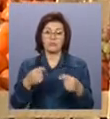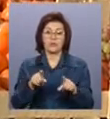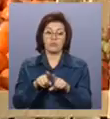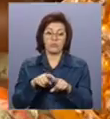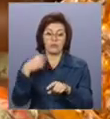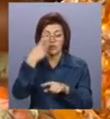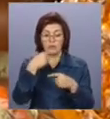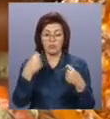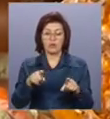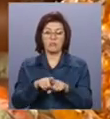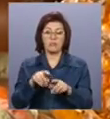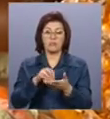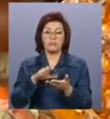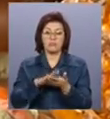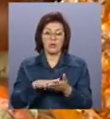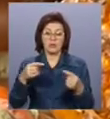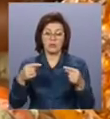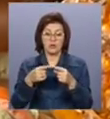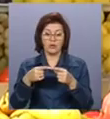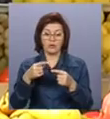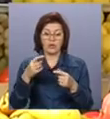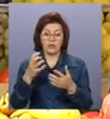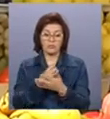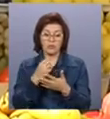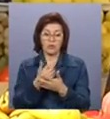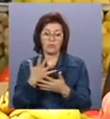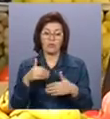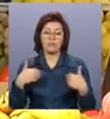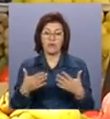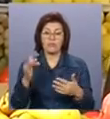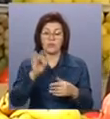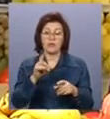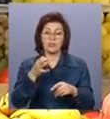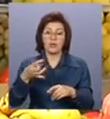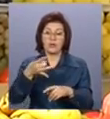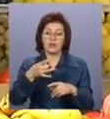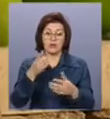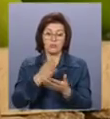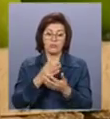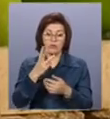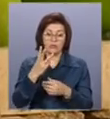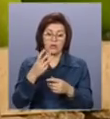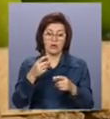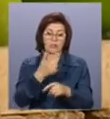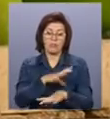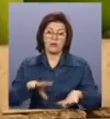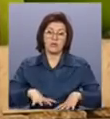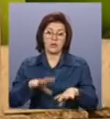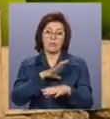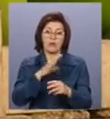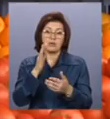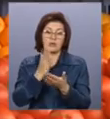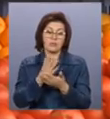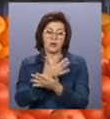жеке кәсіпкер ретінде белгіленіп, нақты табысын көрсетуге нұсқау жасалды. Наурызбай ауданы бойынша 3 әмбебап базар болса,